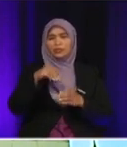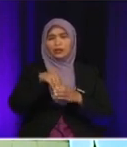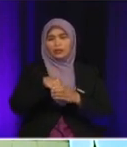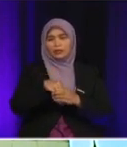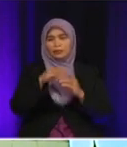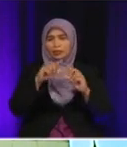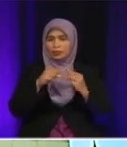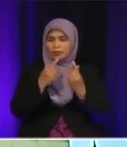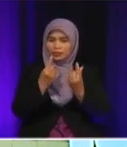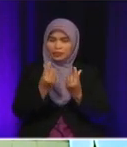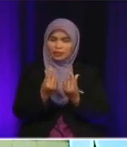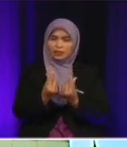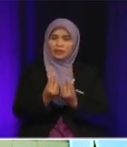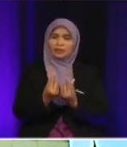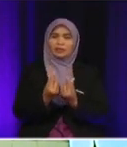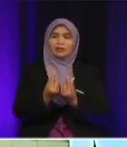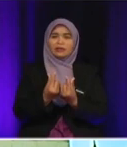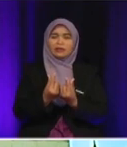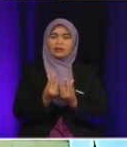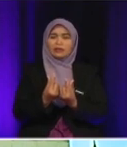di dalam Alquran